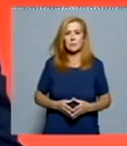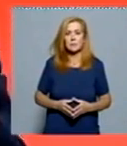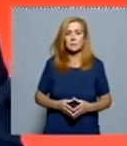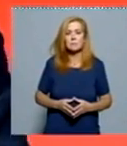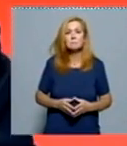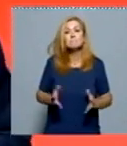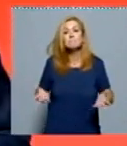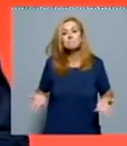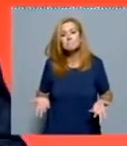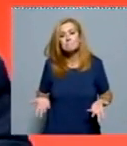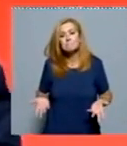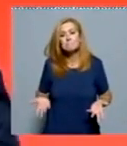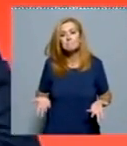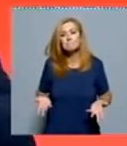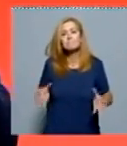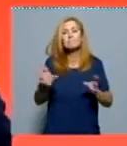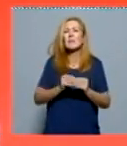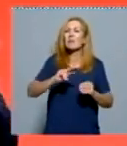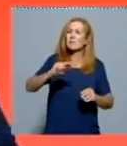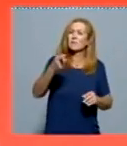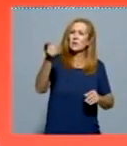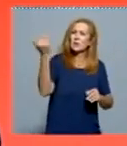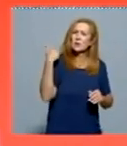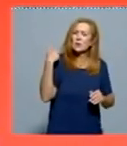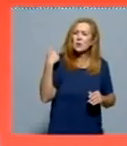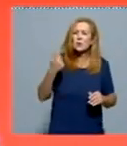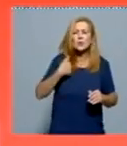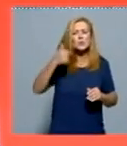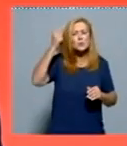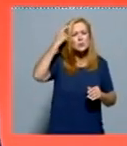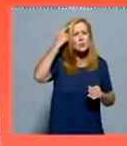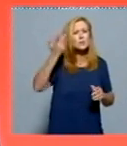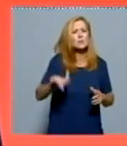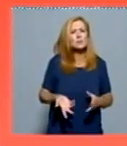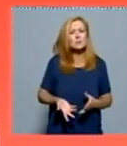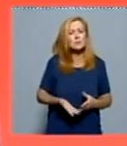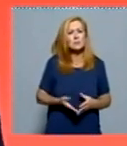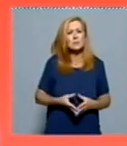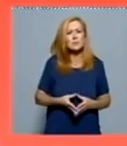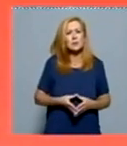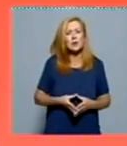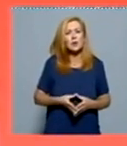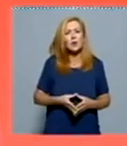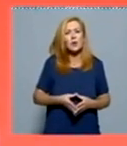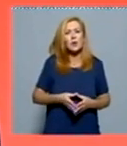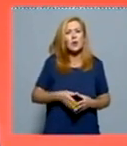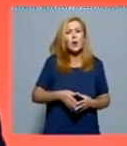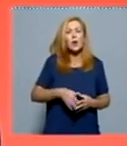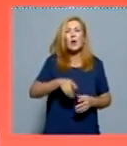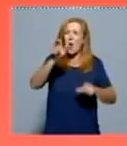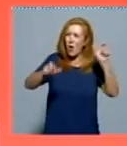Τώρα, σε σχέση με το δεύτερο ερώτημά σας, αν και νομίζω ότι καλό είναι να κάνει ο καθένας από ένα ερώτημα